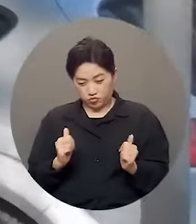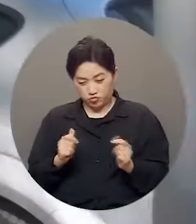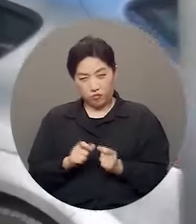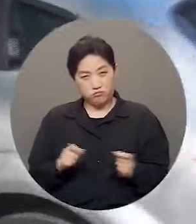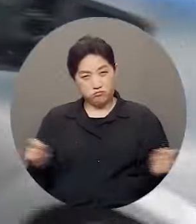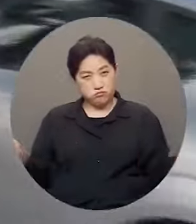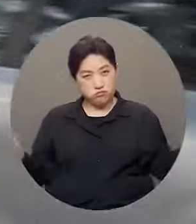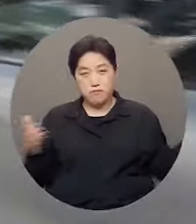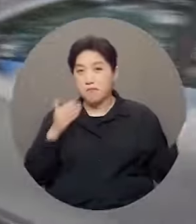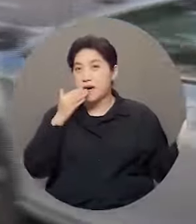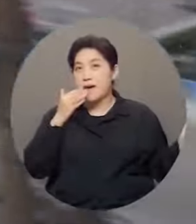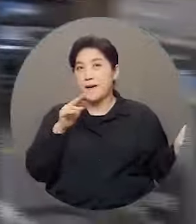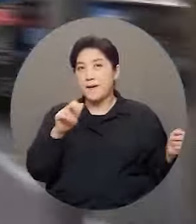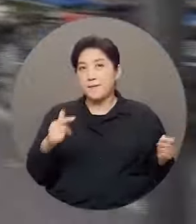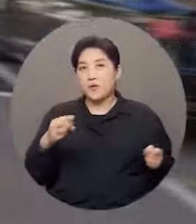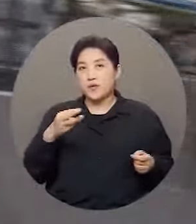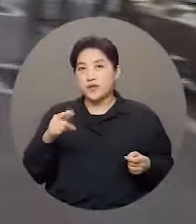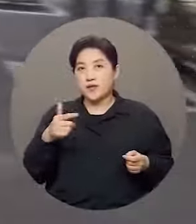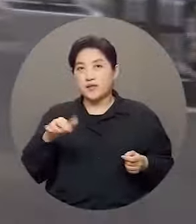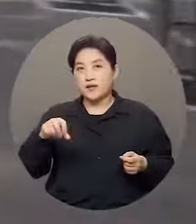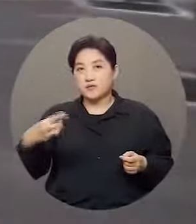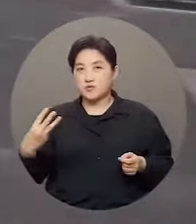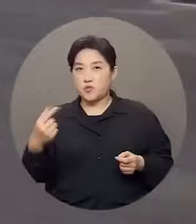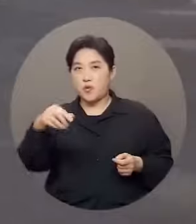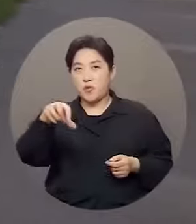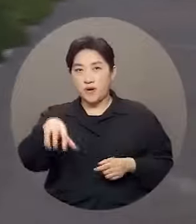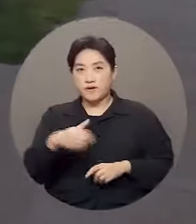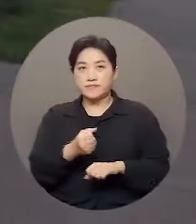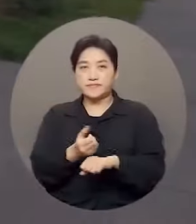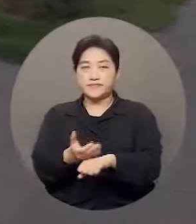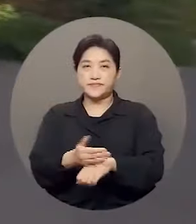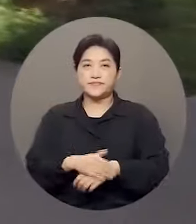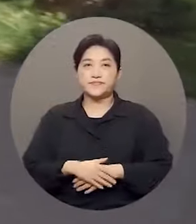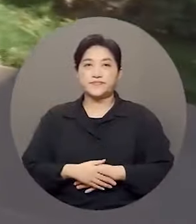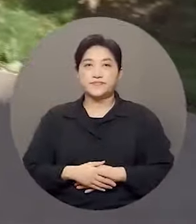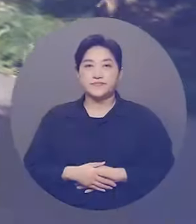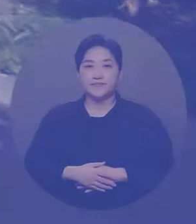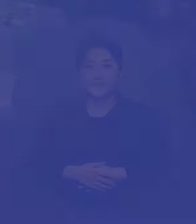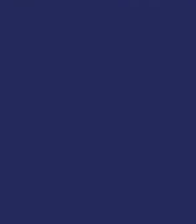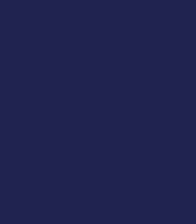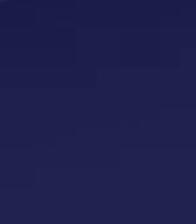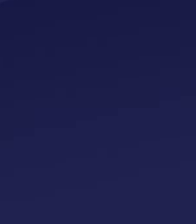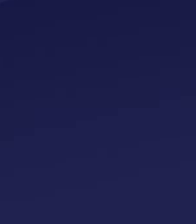이뤄질 수 있습니다. 몬테네그로 포드고리차에서 MBC 뉴스 조명합니다.